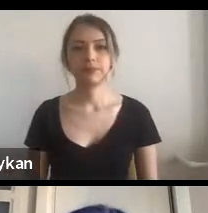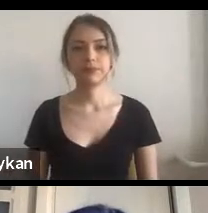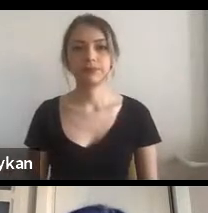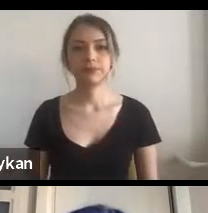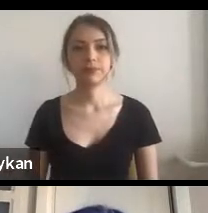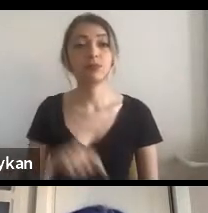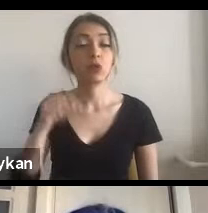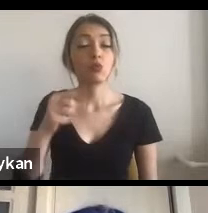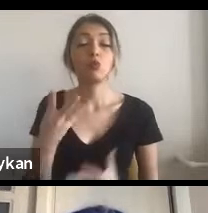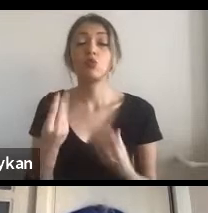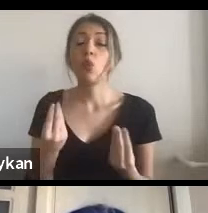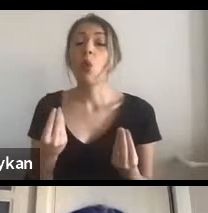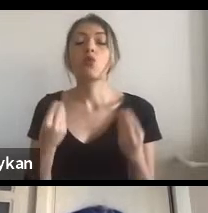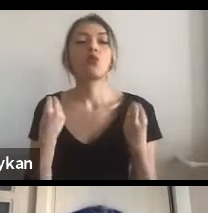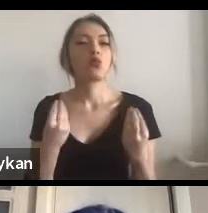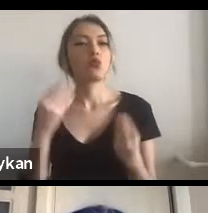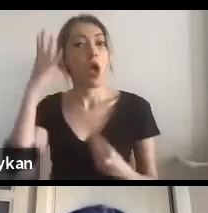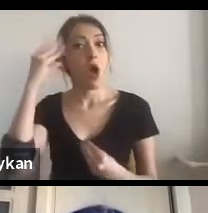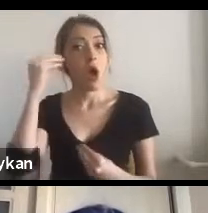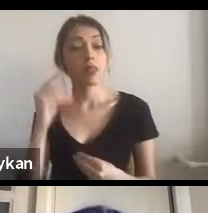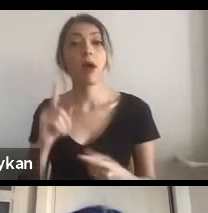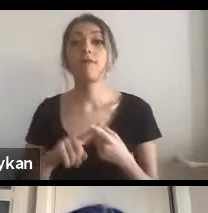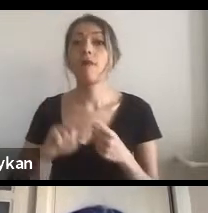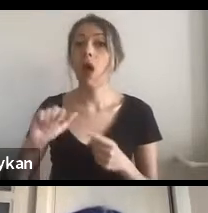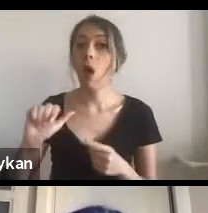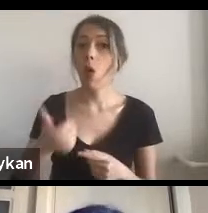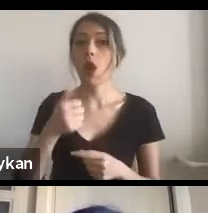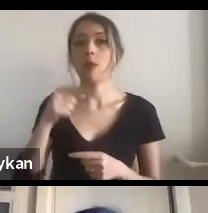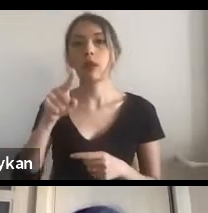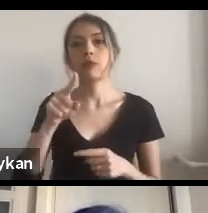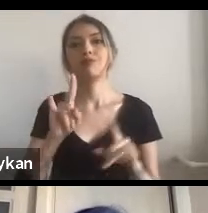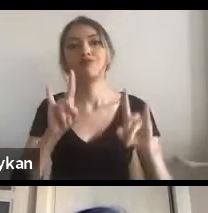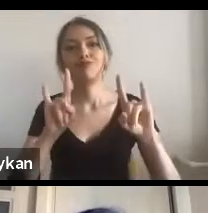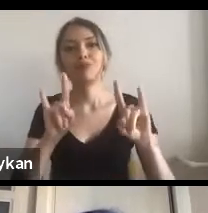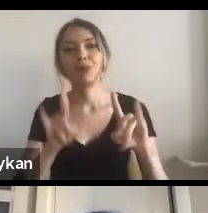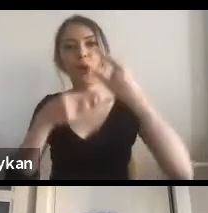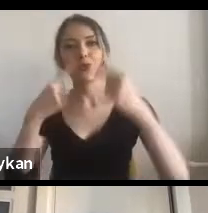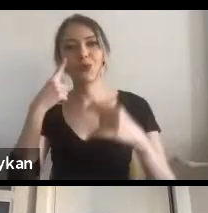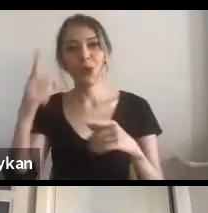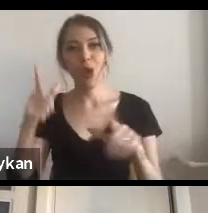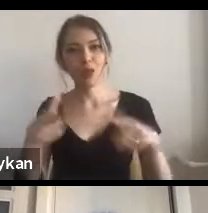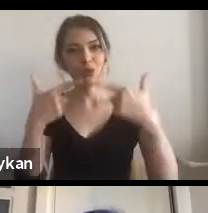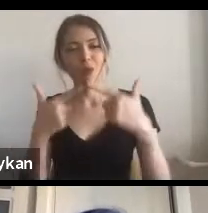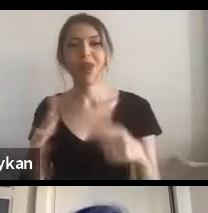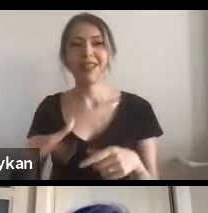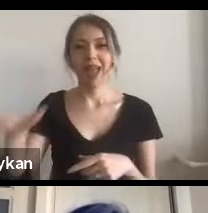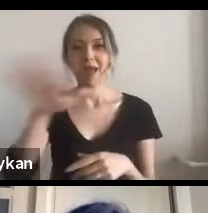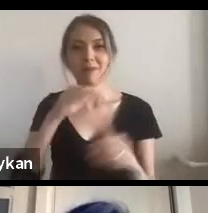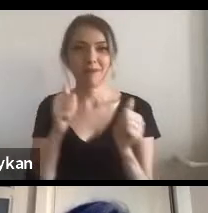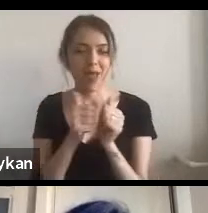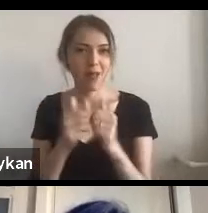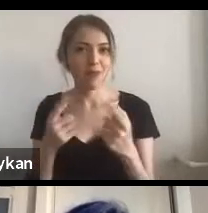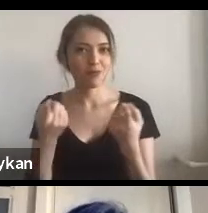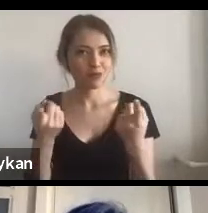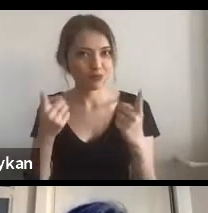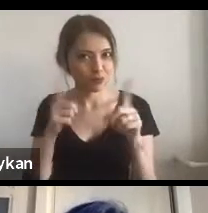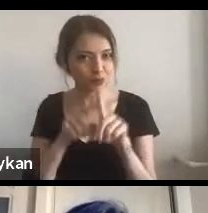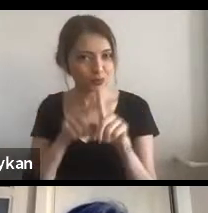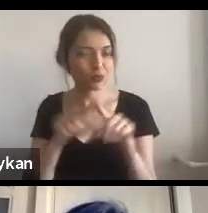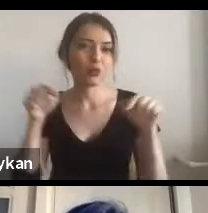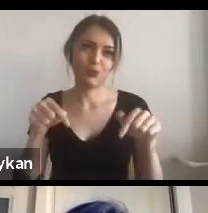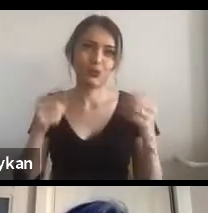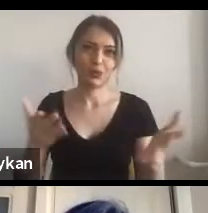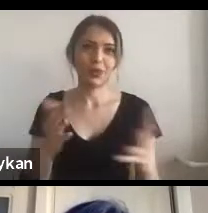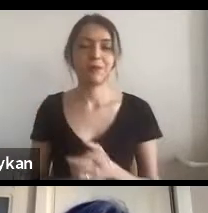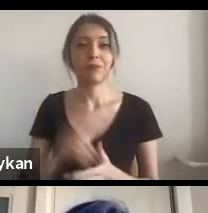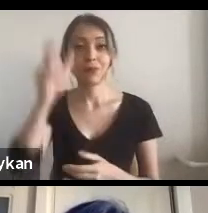Bugün çok anlamlı, zamanlı ve önemli bir çevrimiçi seminer için çalışma ortaklarımızla buradayız. Türkiye